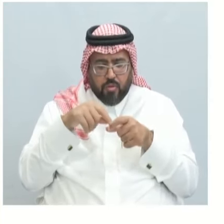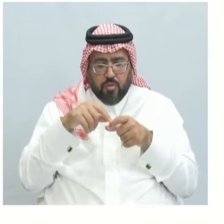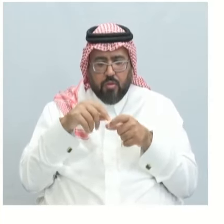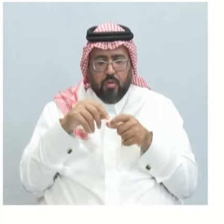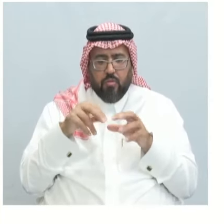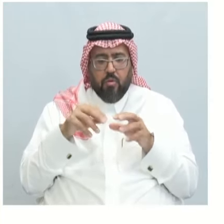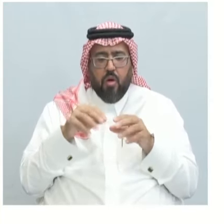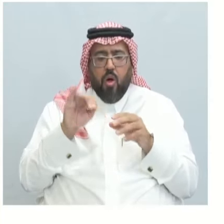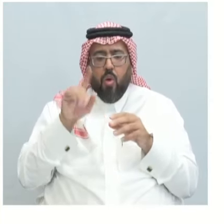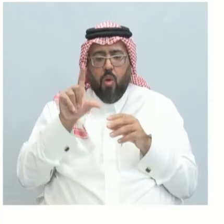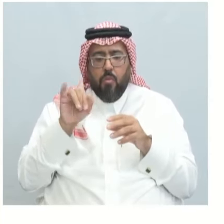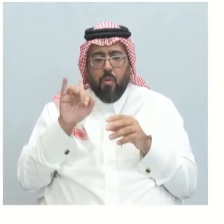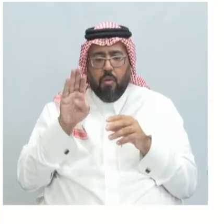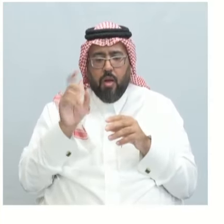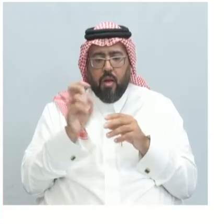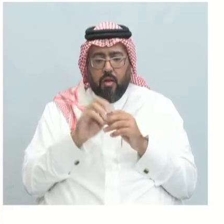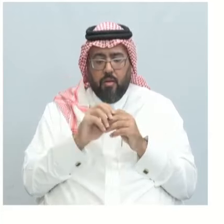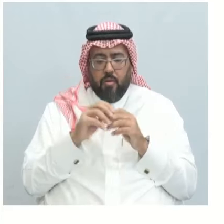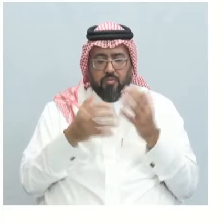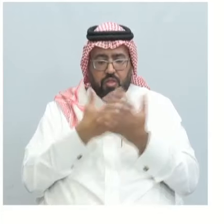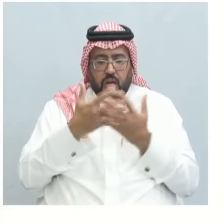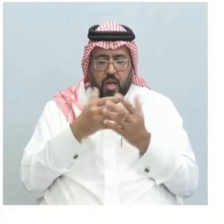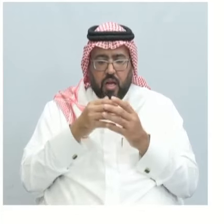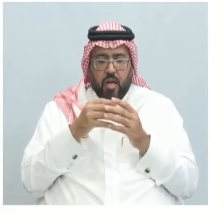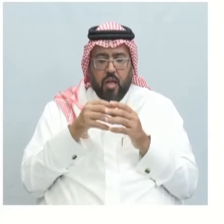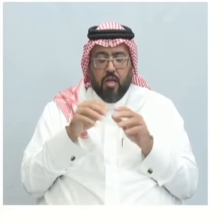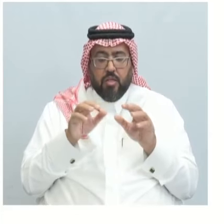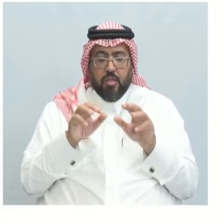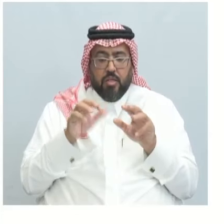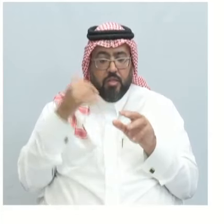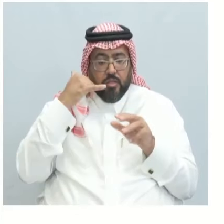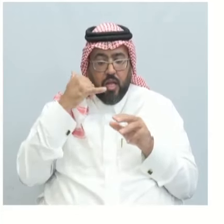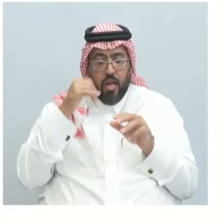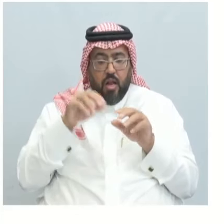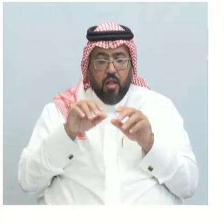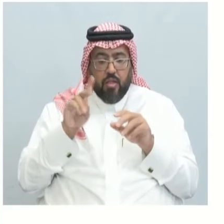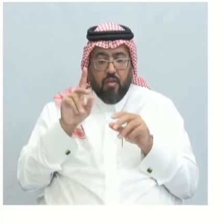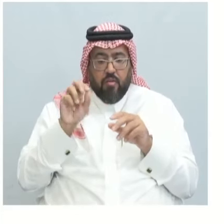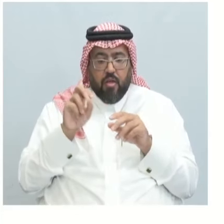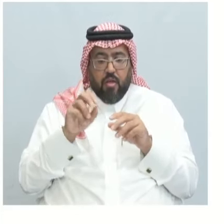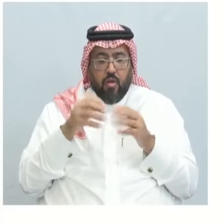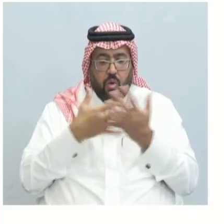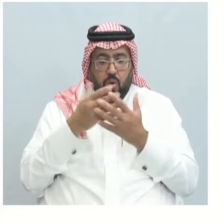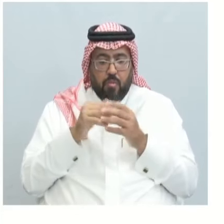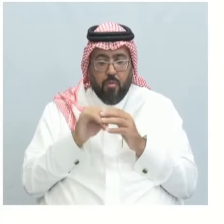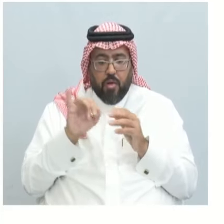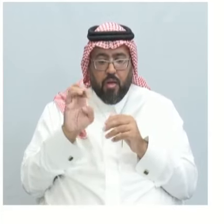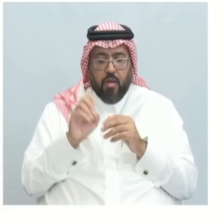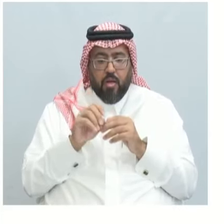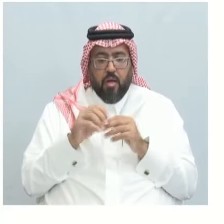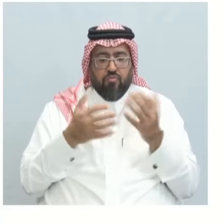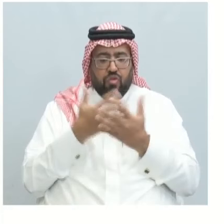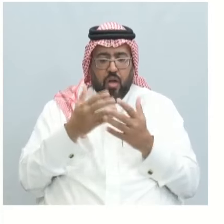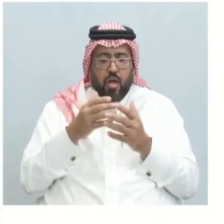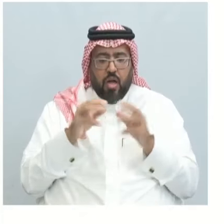والحلول الممكنه مشاكل الاجهزه الطرفيه والحلول الممكنه